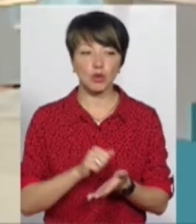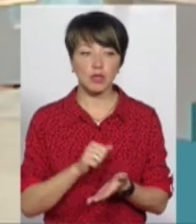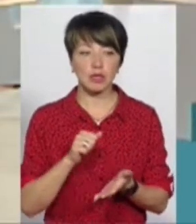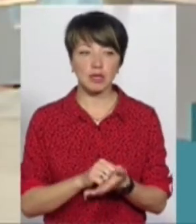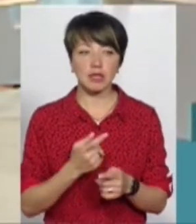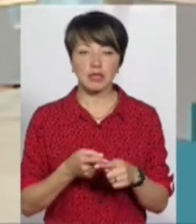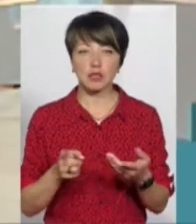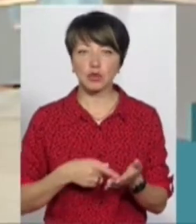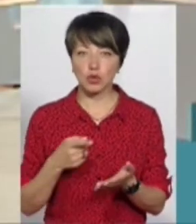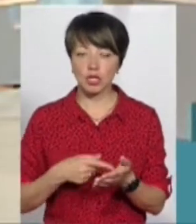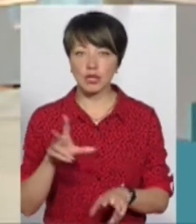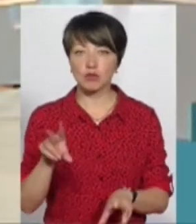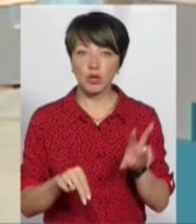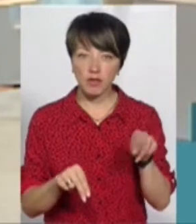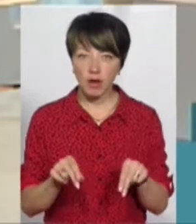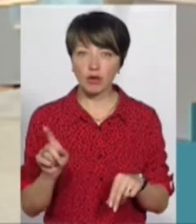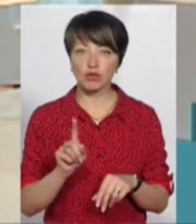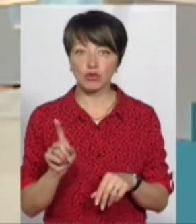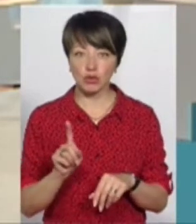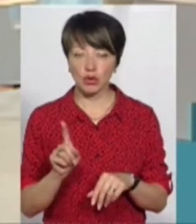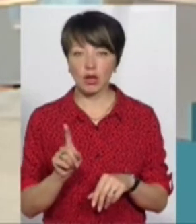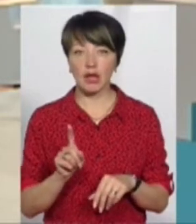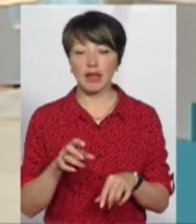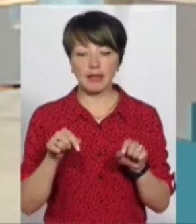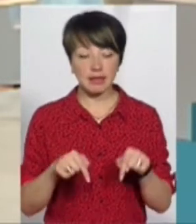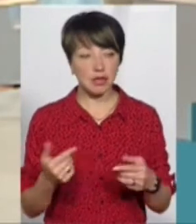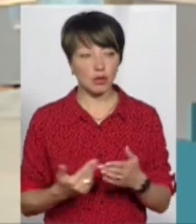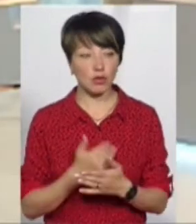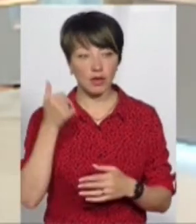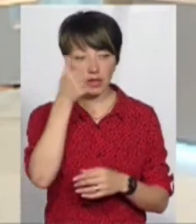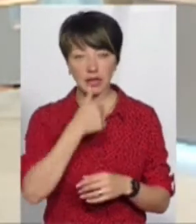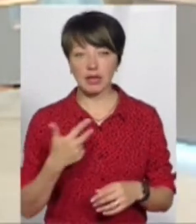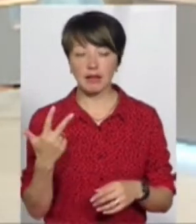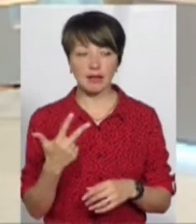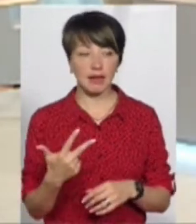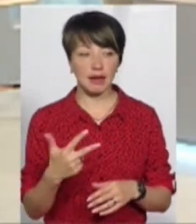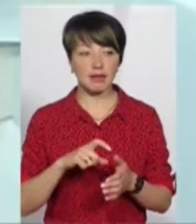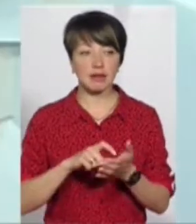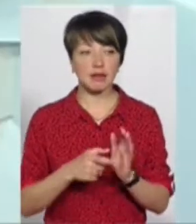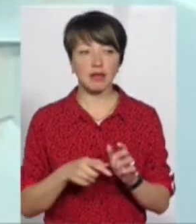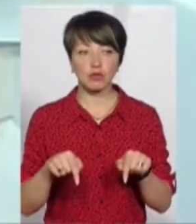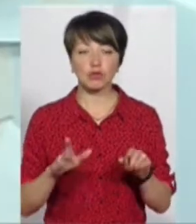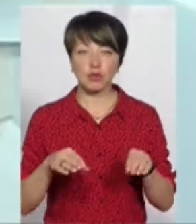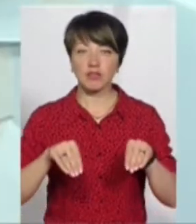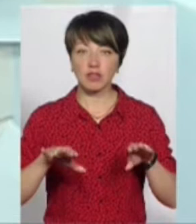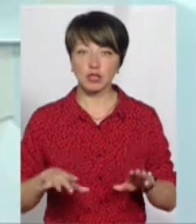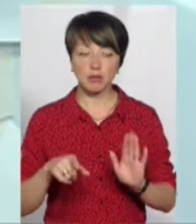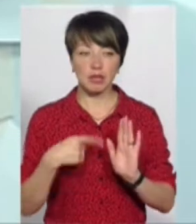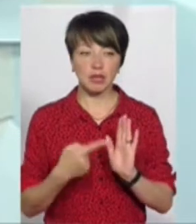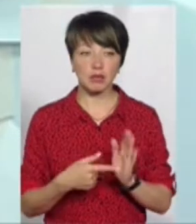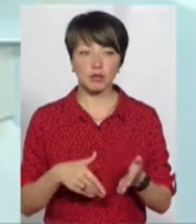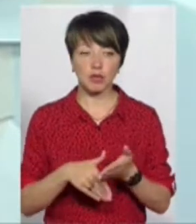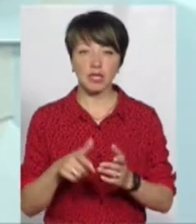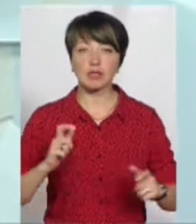зошитів. Тому я дуже сподіваюся, що на цей новий рік, на третій клас, тут буде вирішене це питання